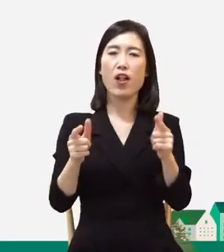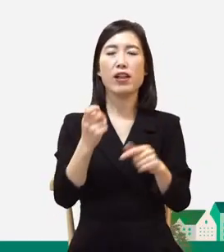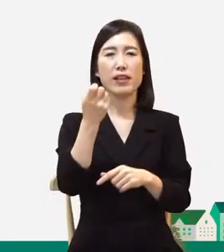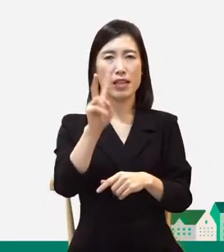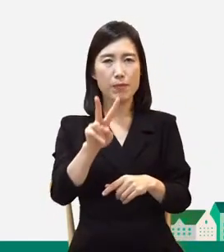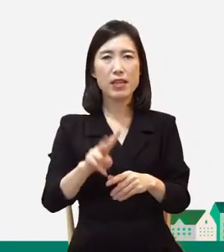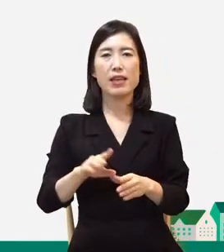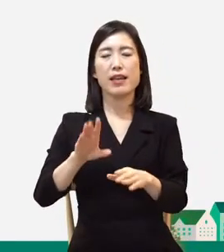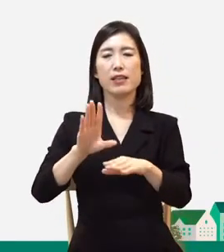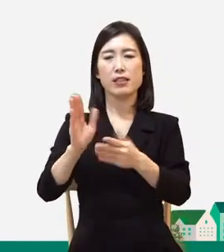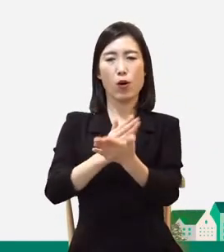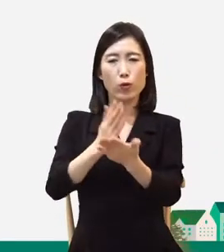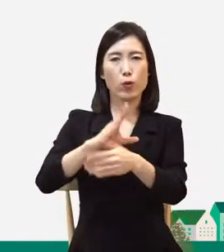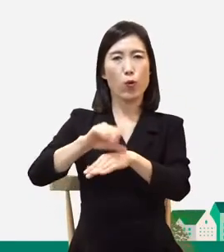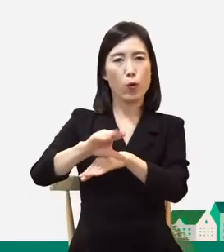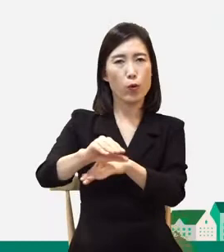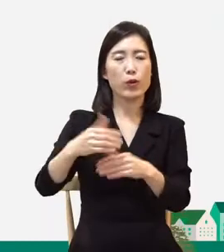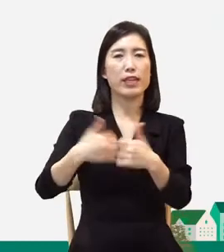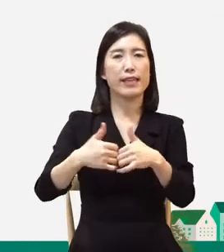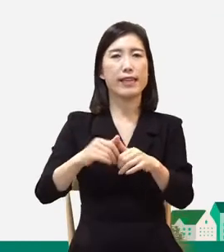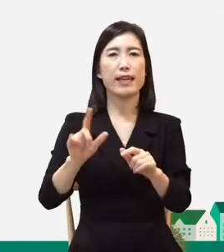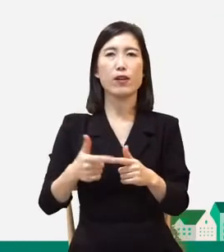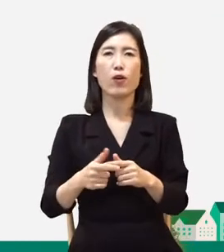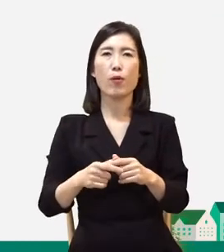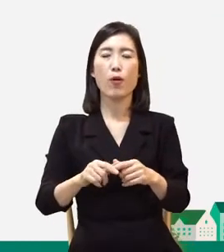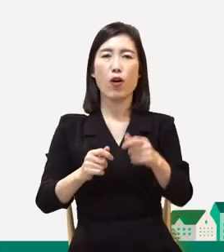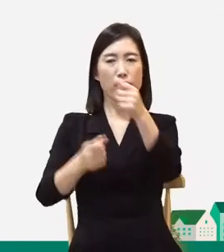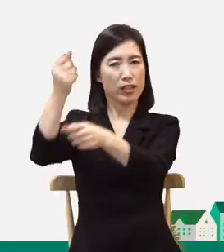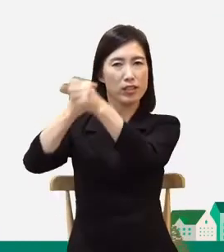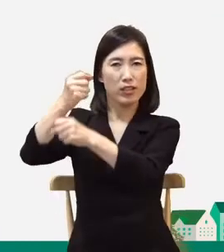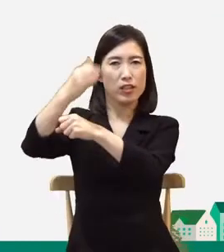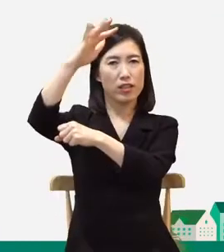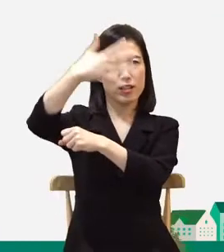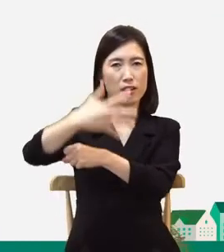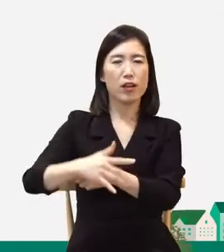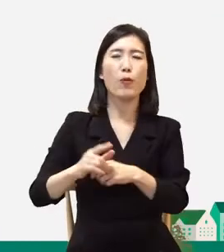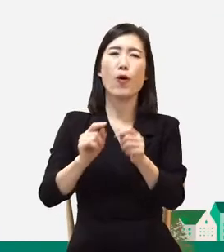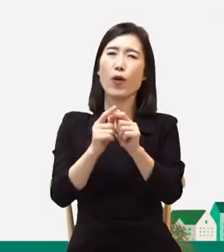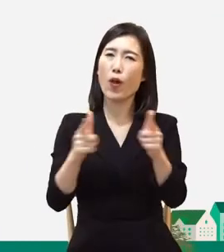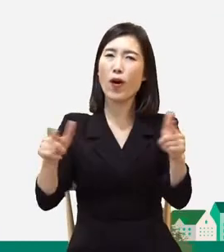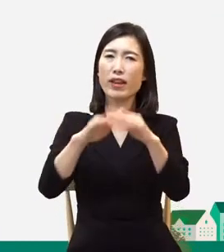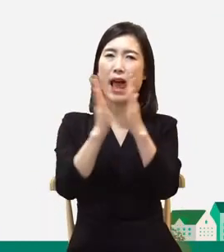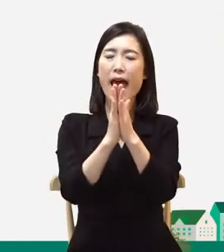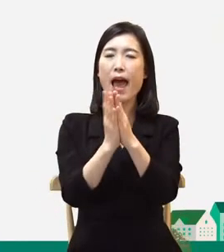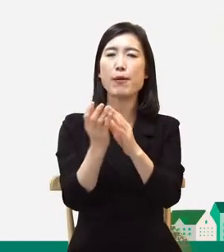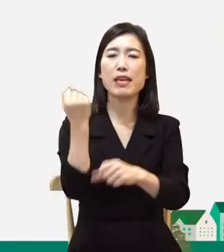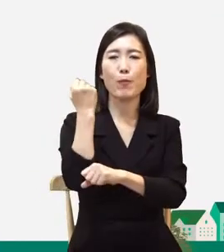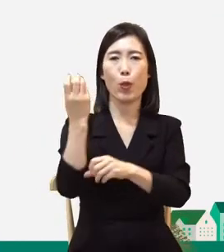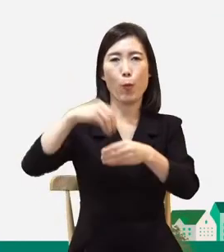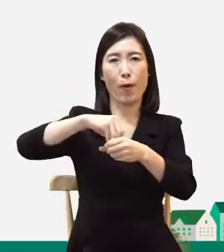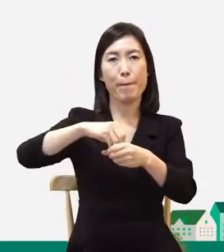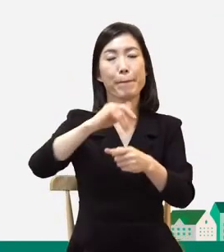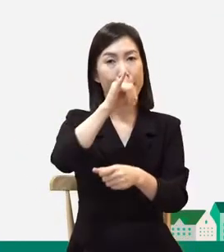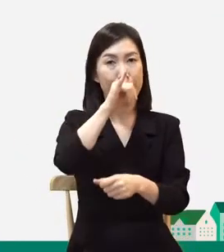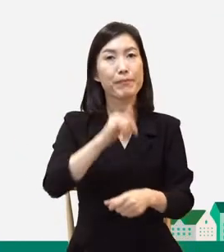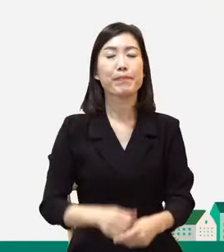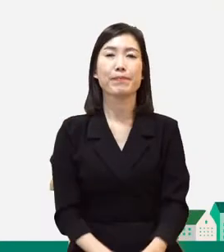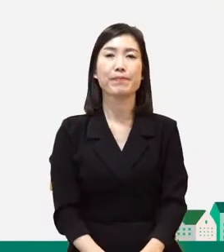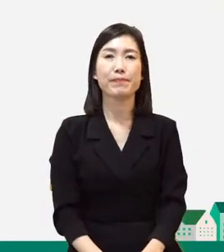TV, 청소기 이 브라인드 등등 모든 것들이 이제 풀 옵션으로 이제